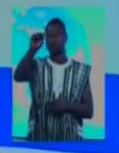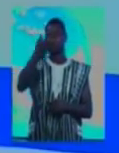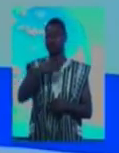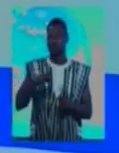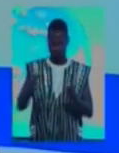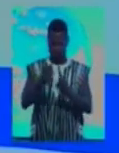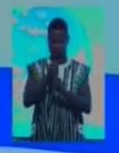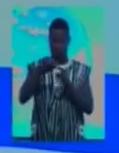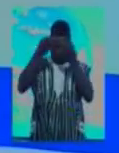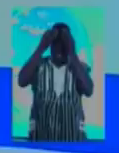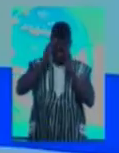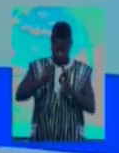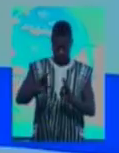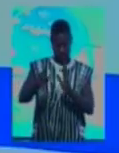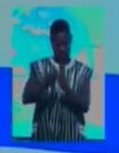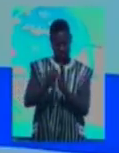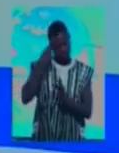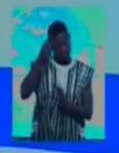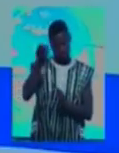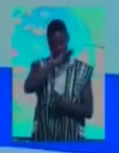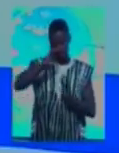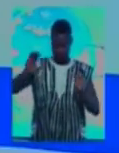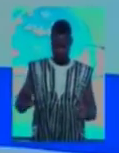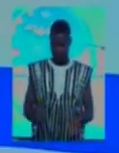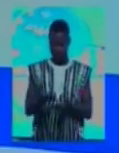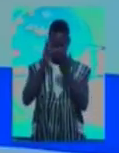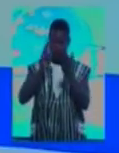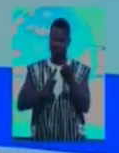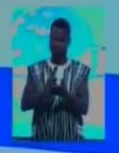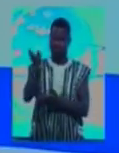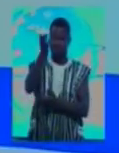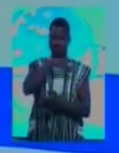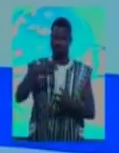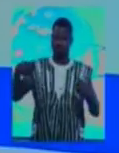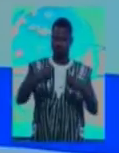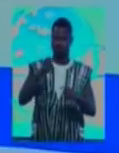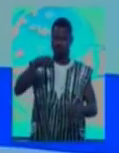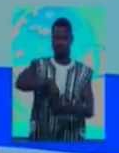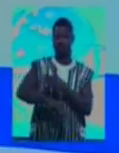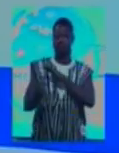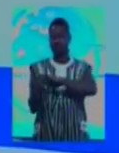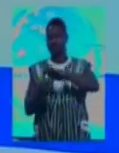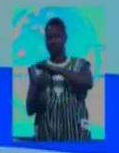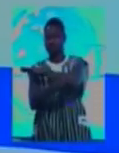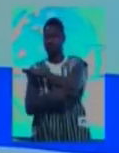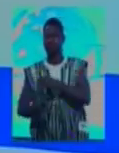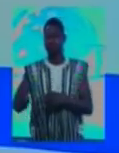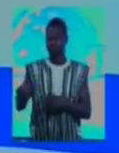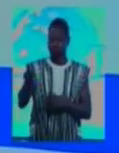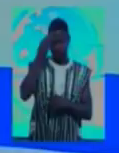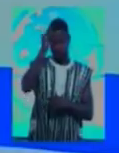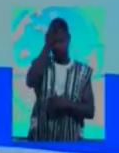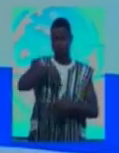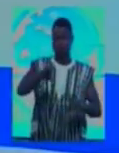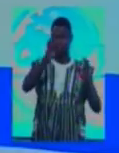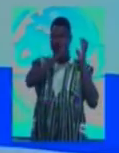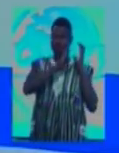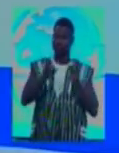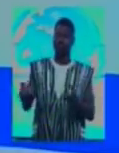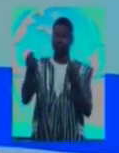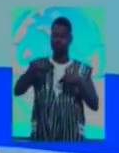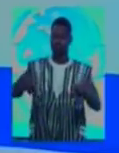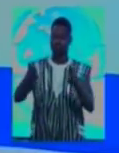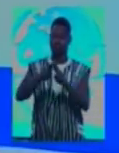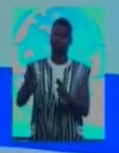pour optimiser la consommation en énergie dans la sous-région. Le ministre en charge de l'énergie de l'Union était hier à